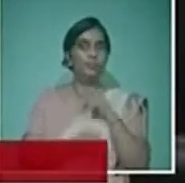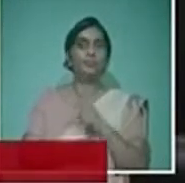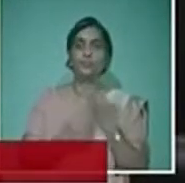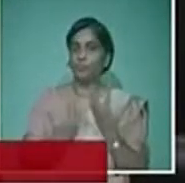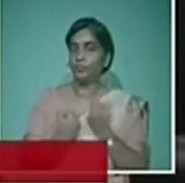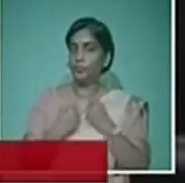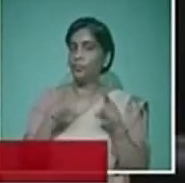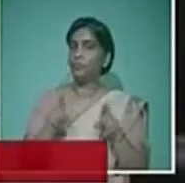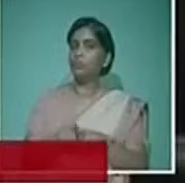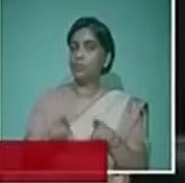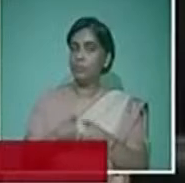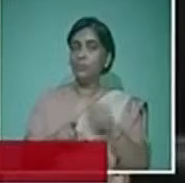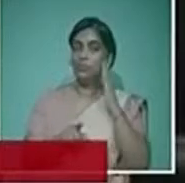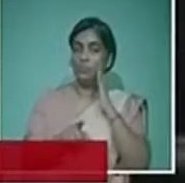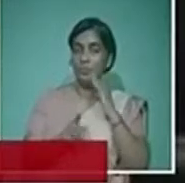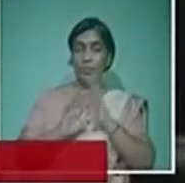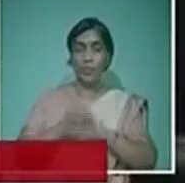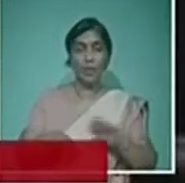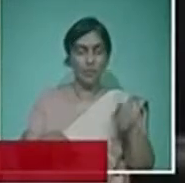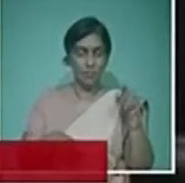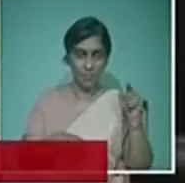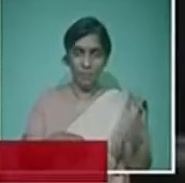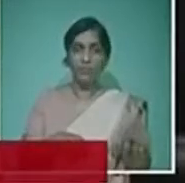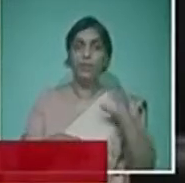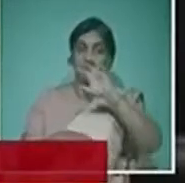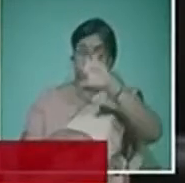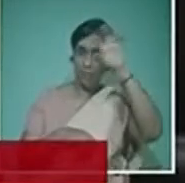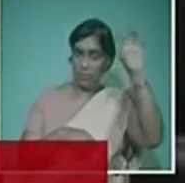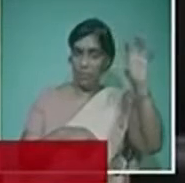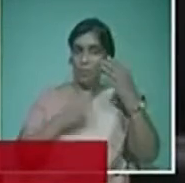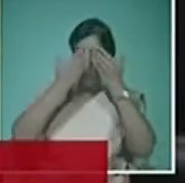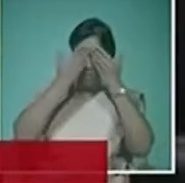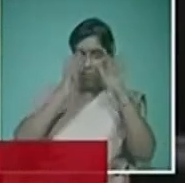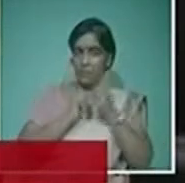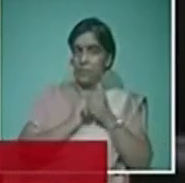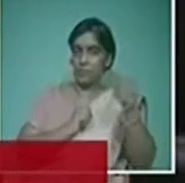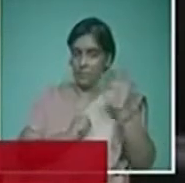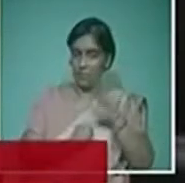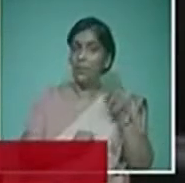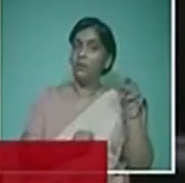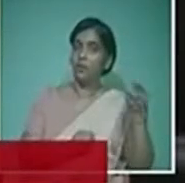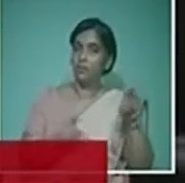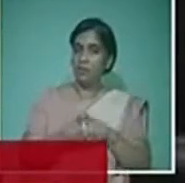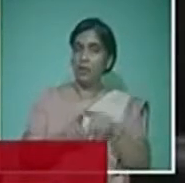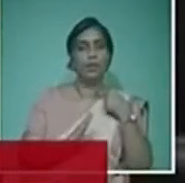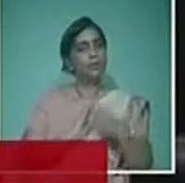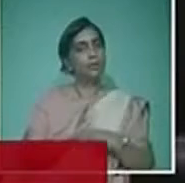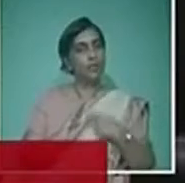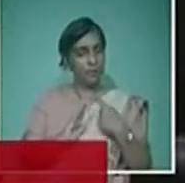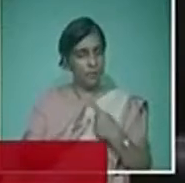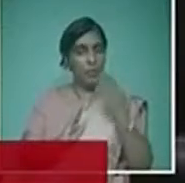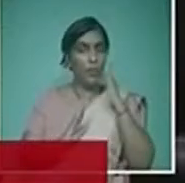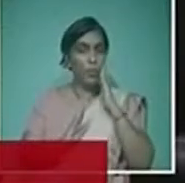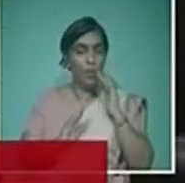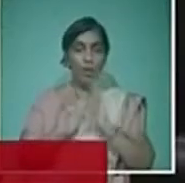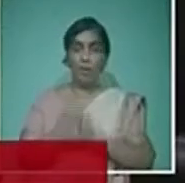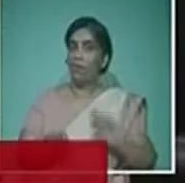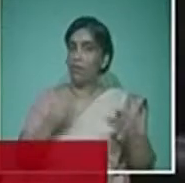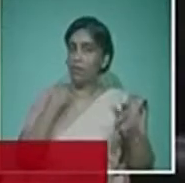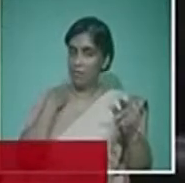හැකි පරිදි විදේශ ශිසුන් වෙත එම රටවල්වල විවෘත කර තිබෙනවා. ඒ අනුව ශ්‍රී ලංකාවද විදේශීය ශිසුන්